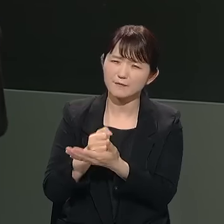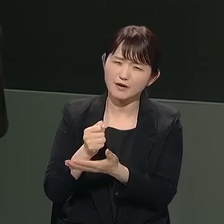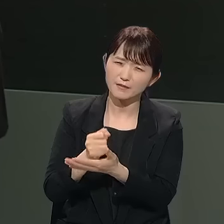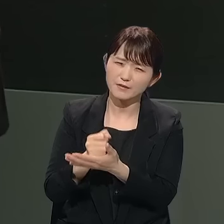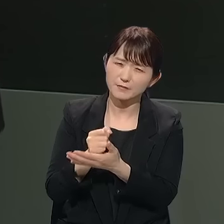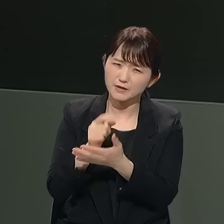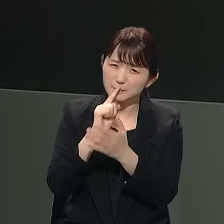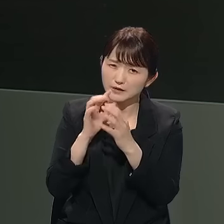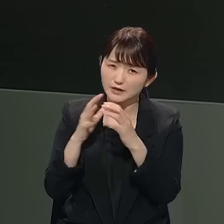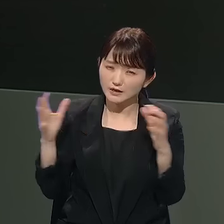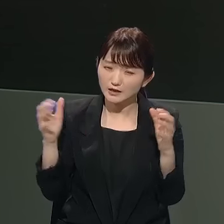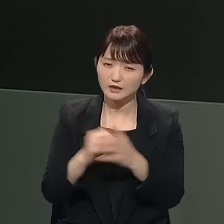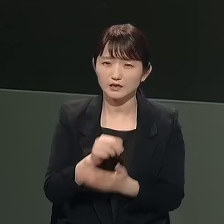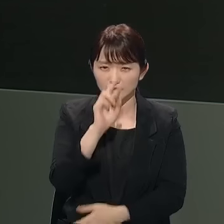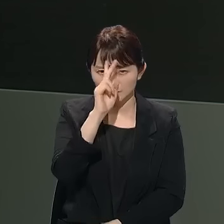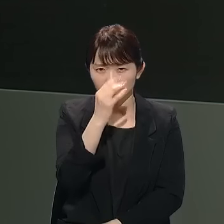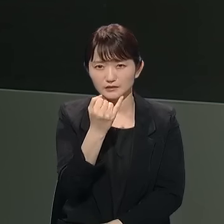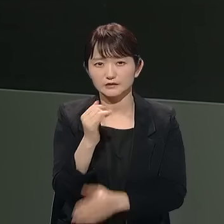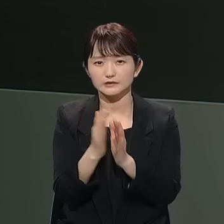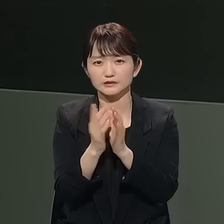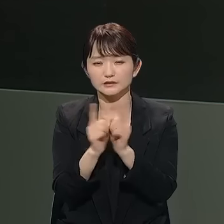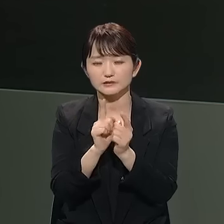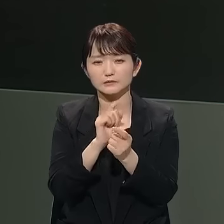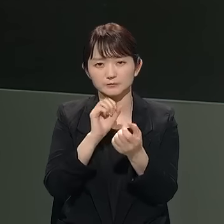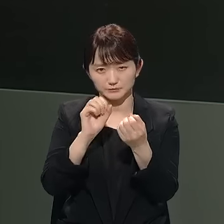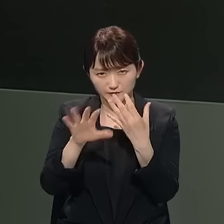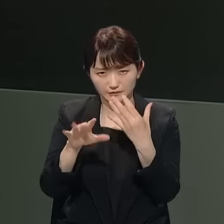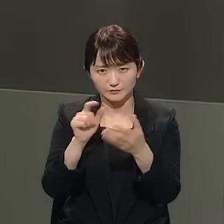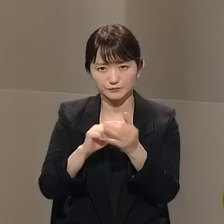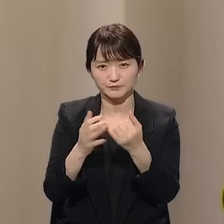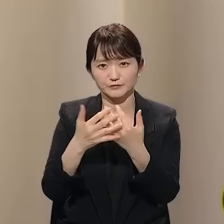박세리 씨가 직접 입을 열었습니다. 회견 영상 만나보시죠.